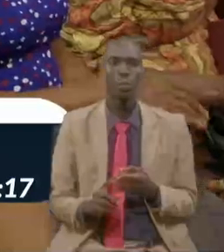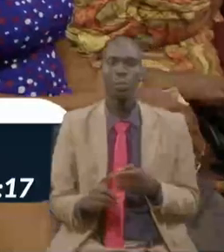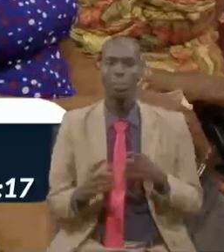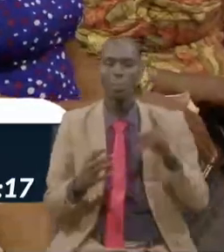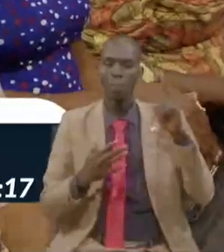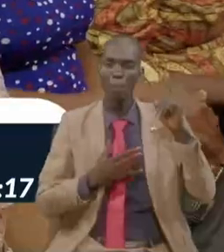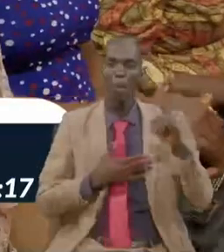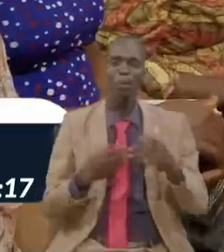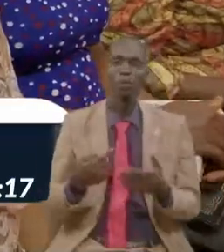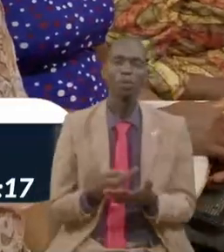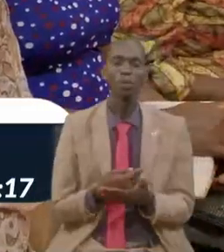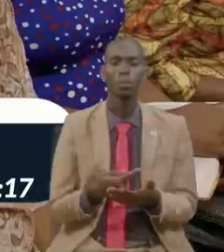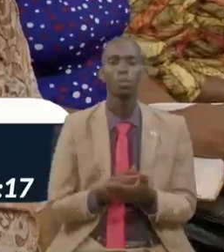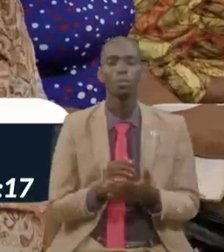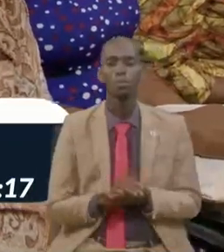secrètes des hommes.